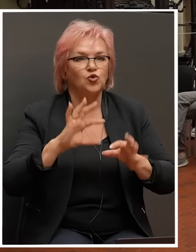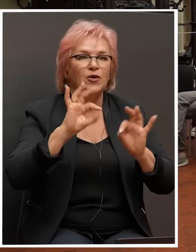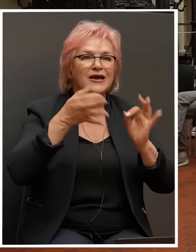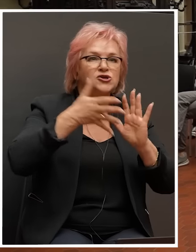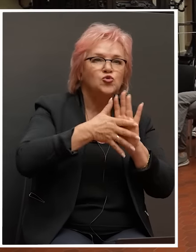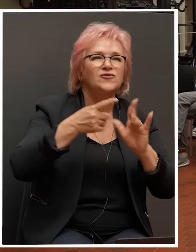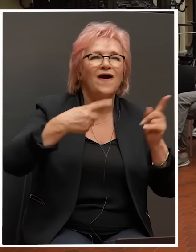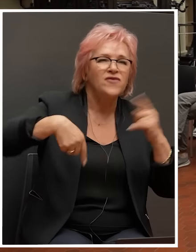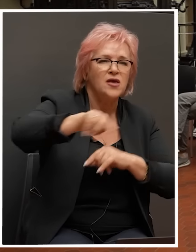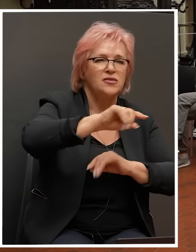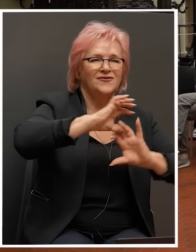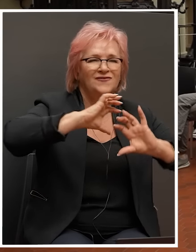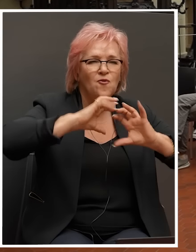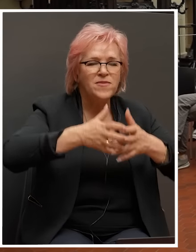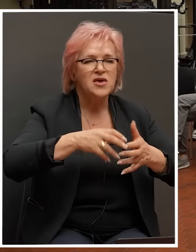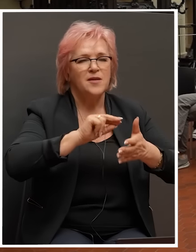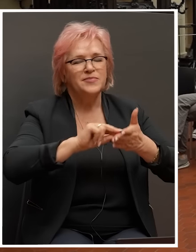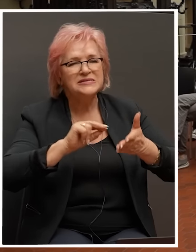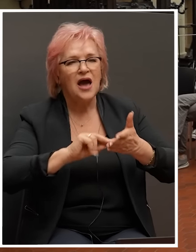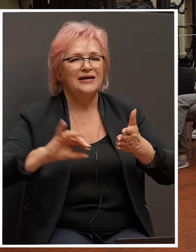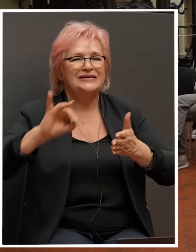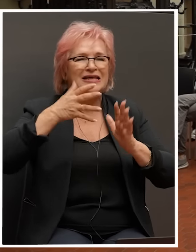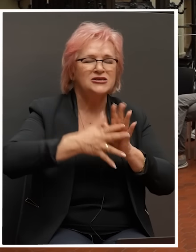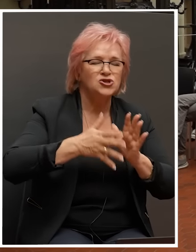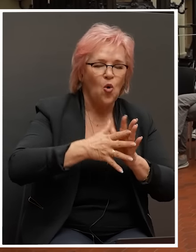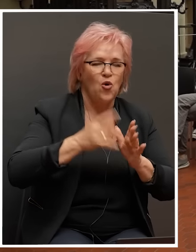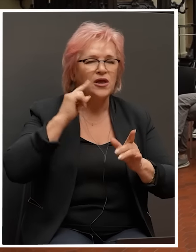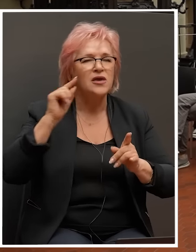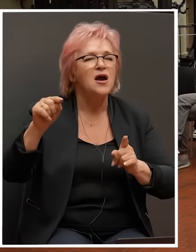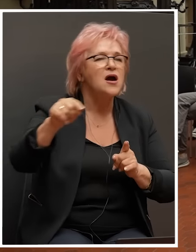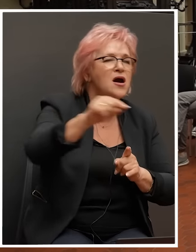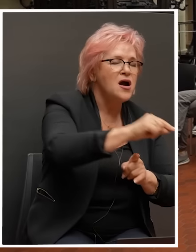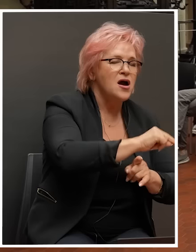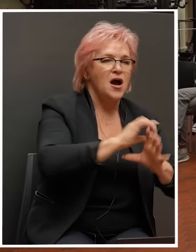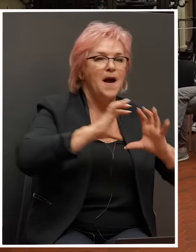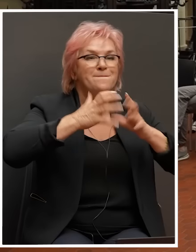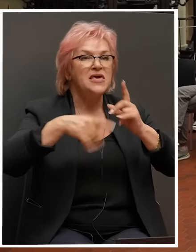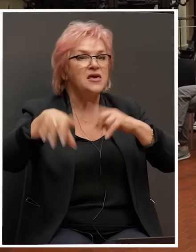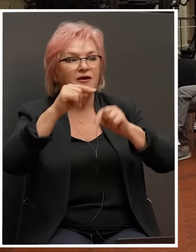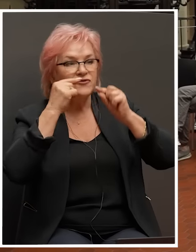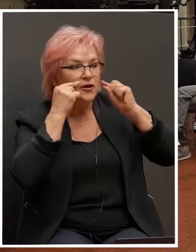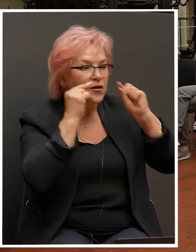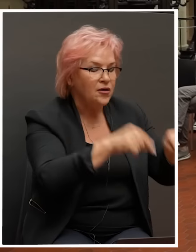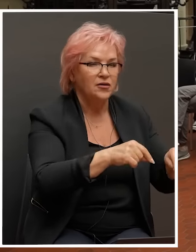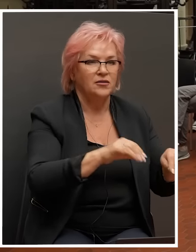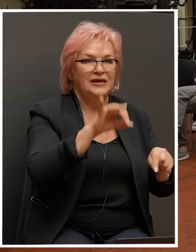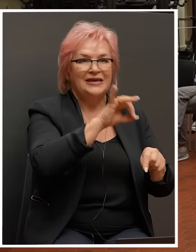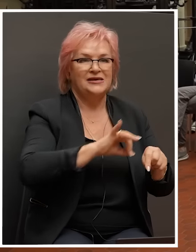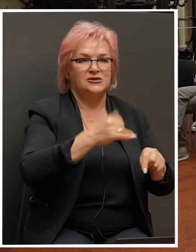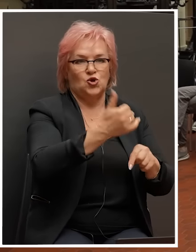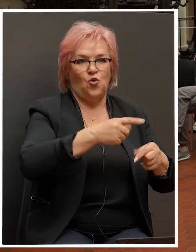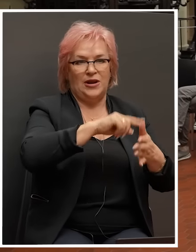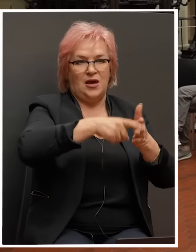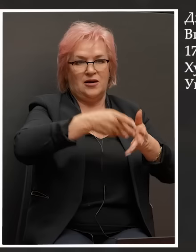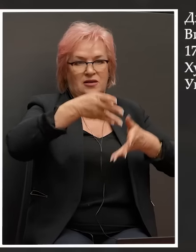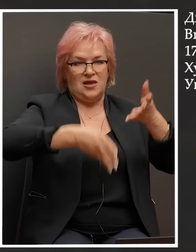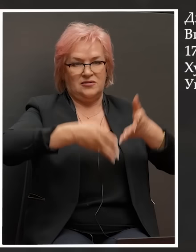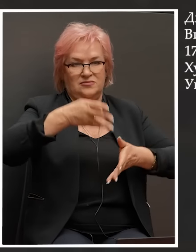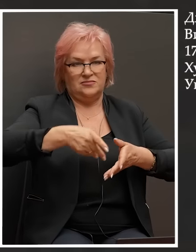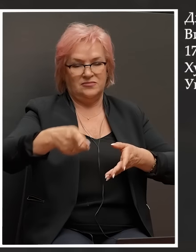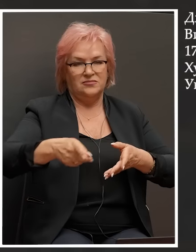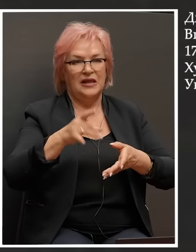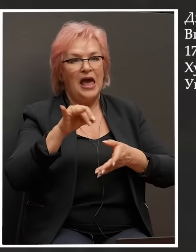всего мира, историки всего мира, писатели значительной части мира занимаются историей градостроительства